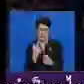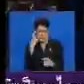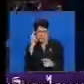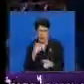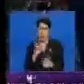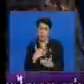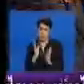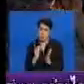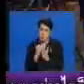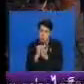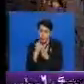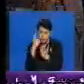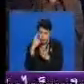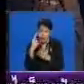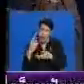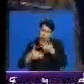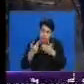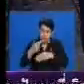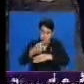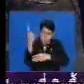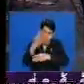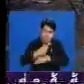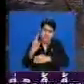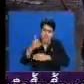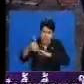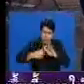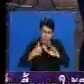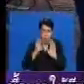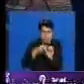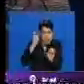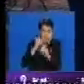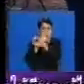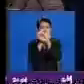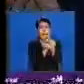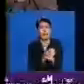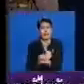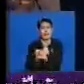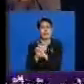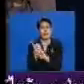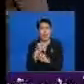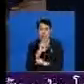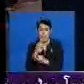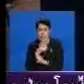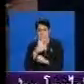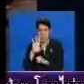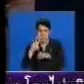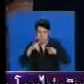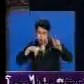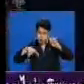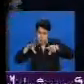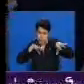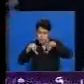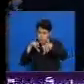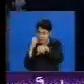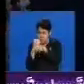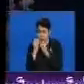ะช่วยอาจจะเปิดบ่อรถดูเพื่อว่าป้องกันการลุกลามระเบิดออกมาก็จัดระบบระเบียบให้ดู